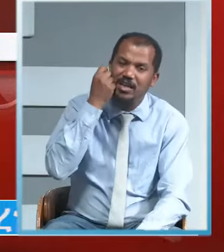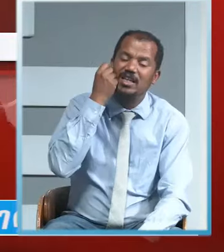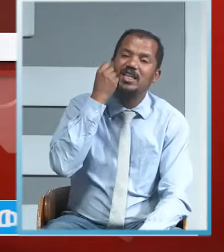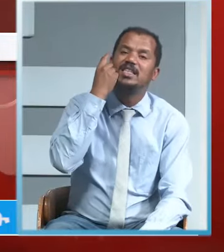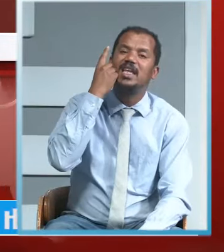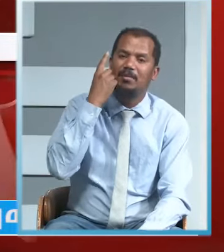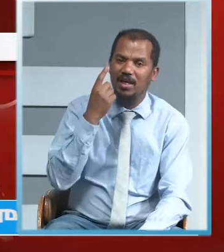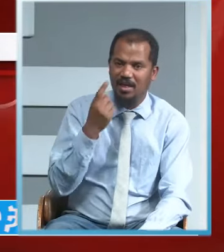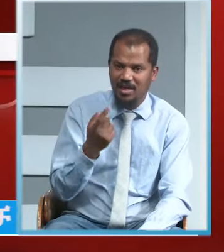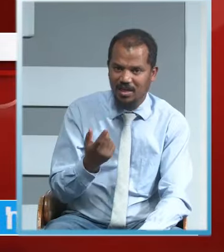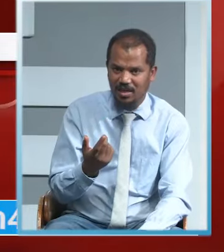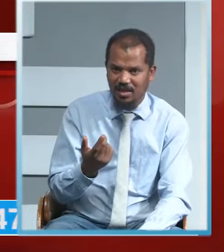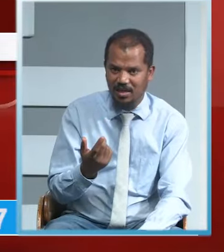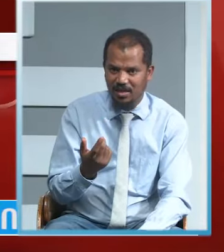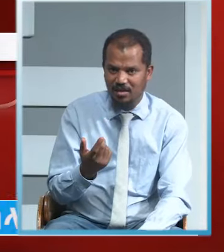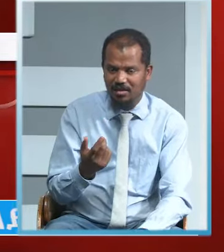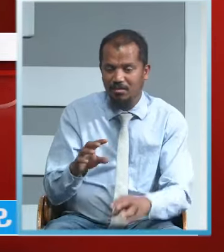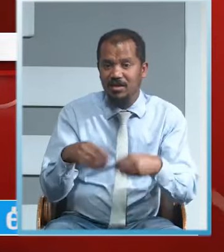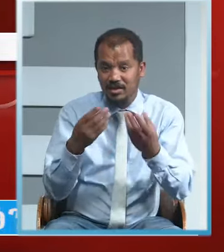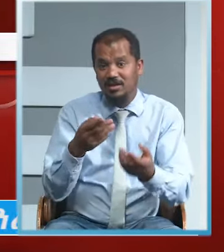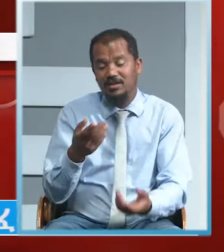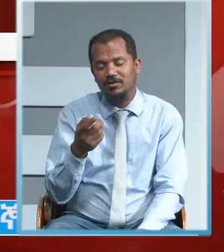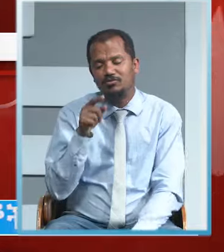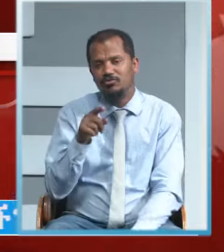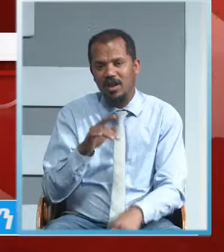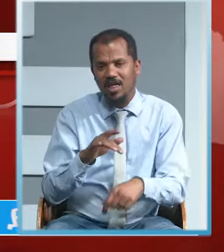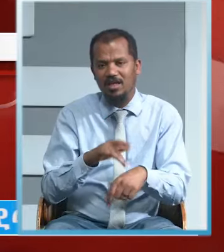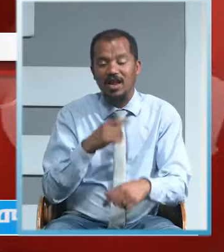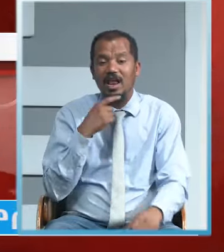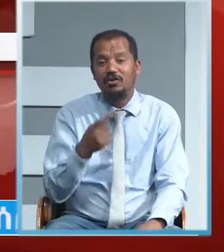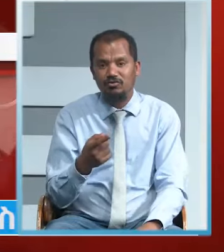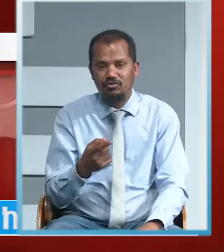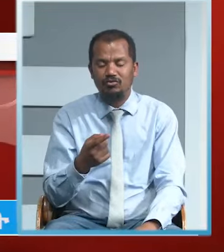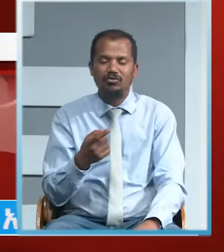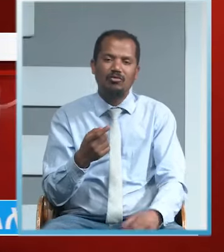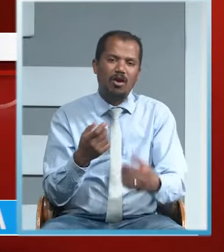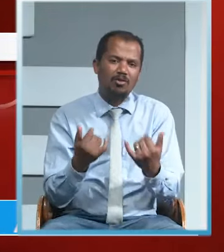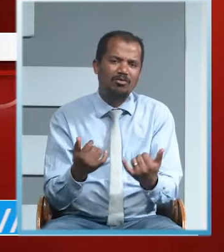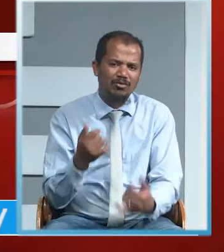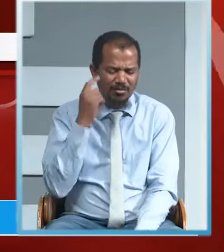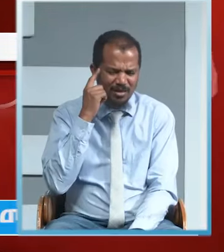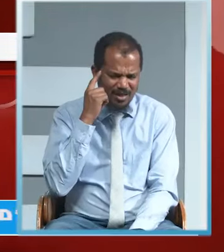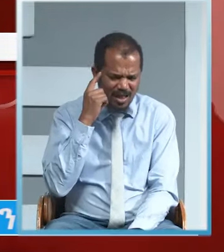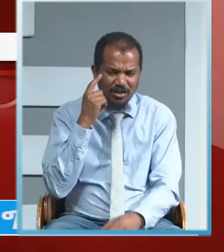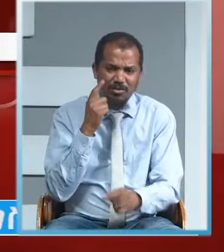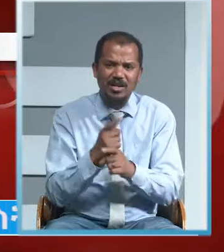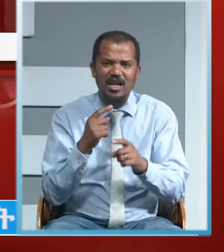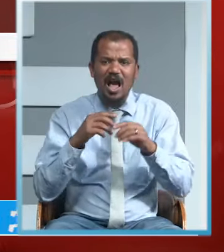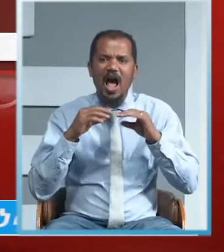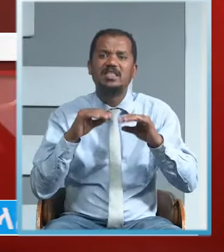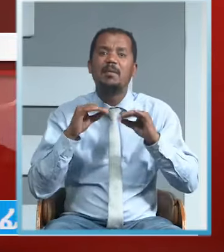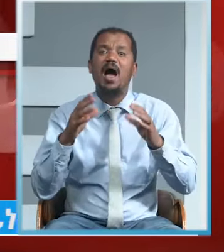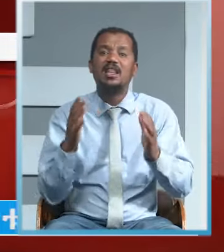የሚል ነገር ስላለ እሱ ላይ እንዳልሽውም አሁን በታሰበው ልክ አስተማሪ እርምጃ